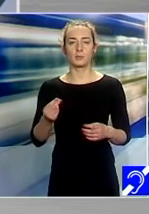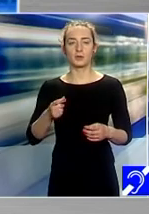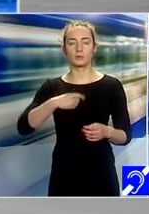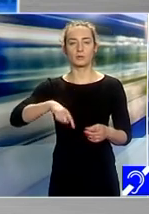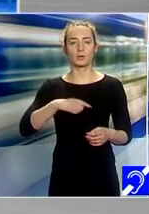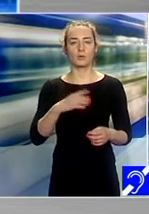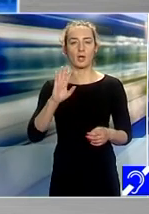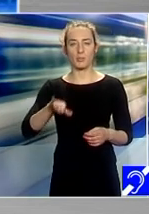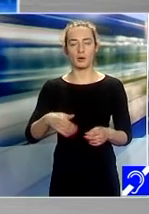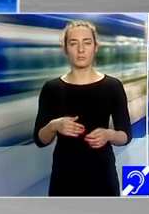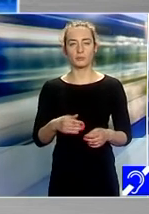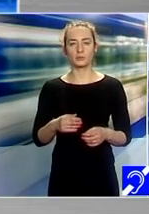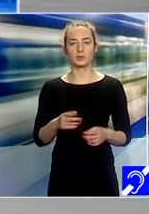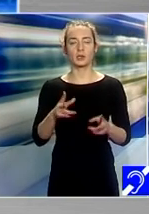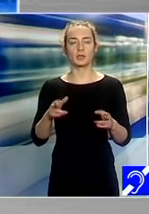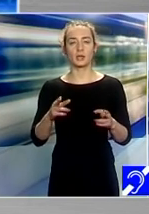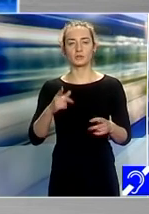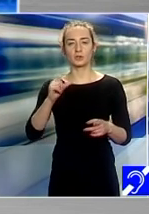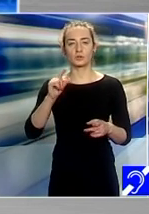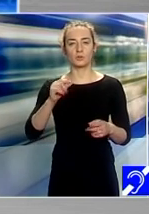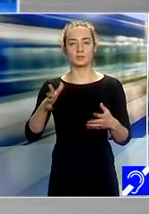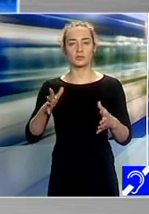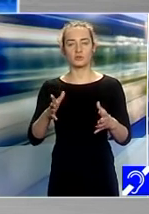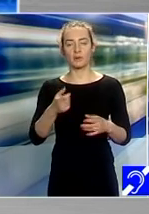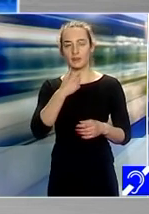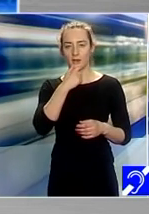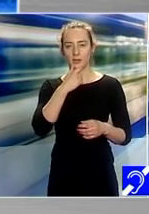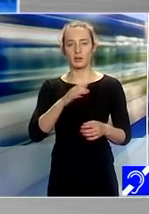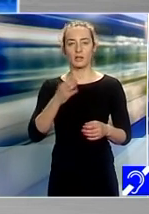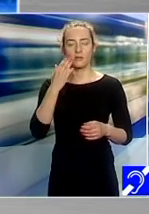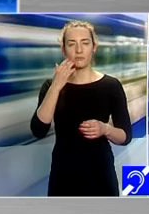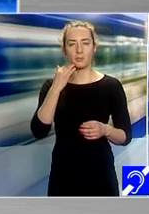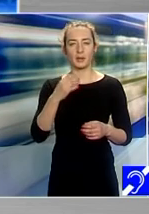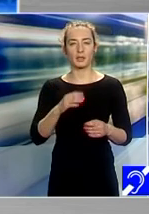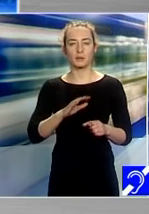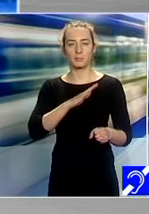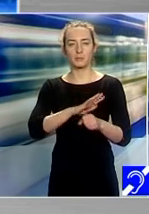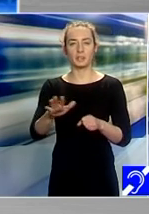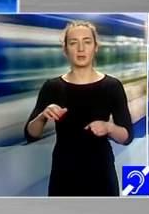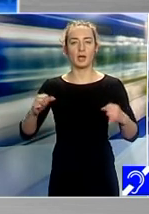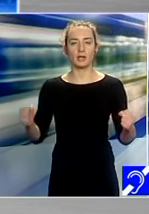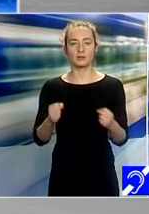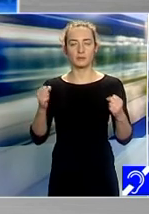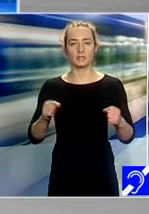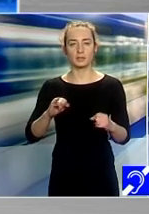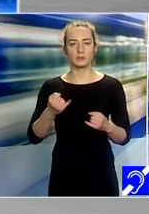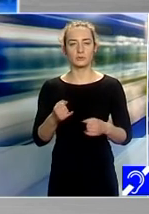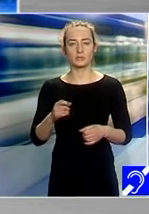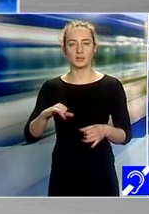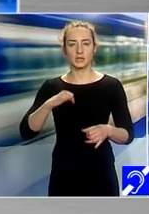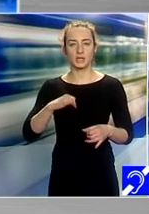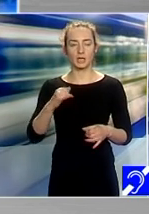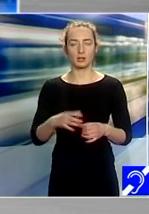avut cancere de sân la 20 de ani, la femei în plină activitate și vorba aia foarte